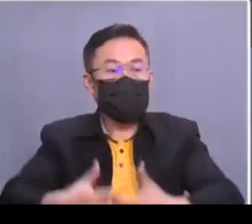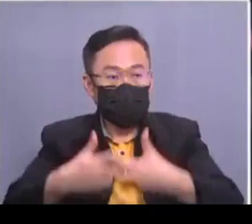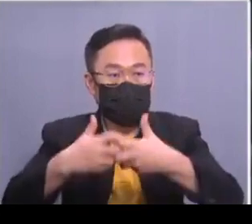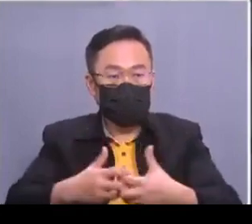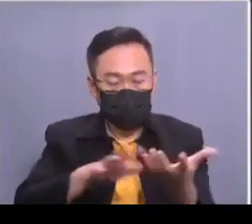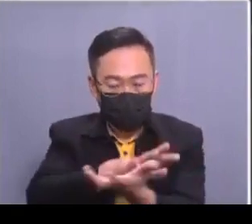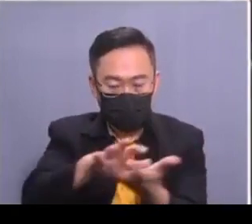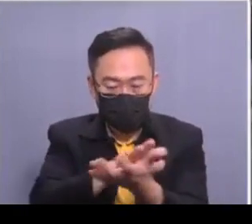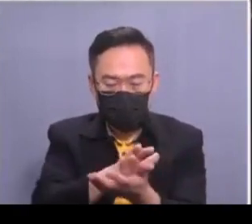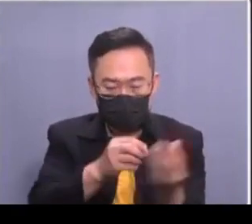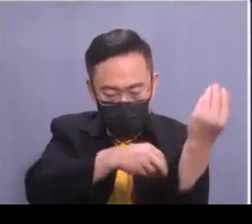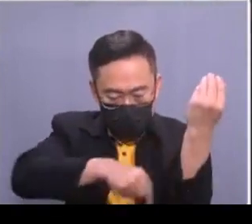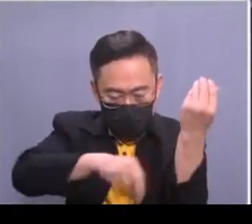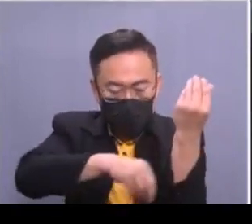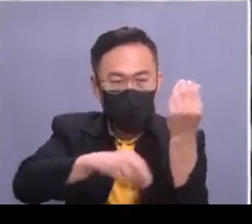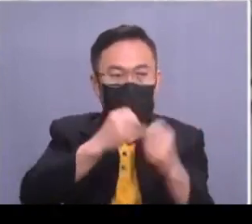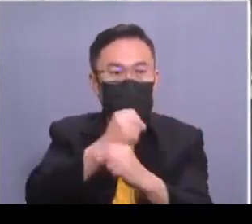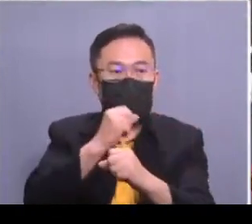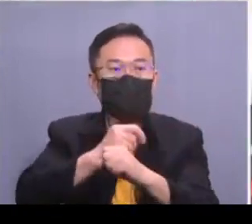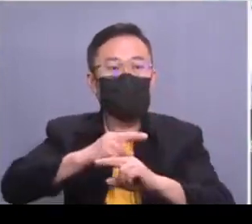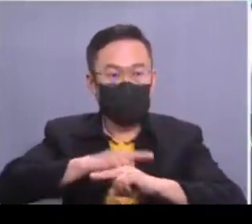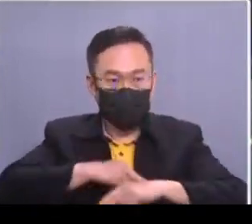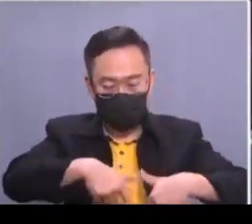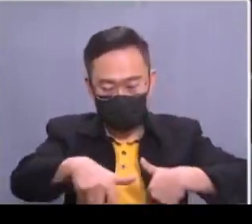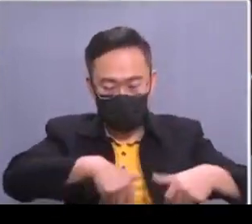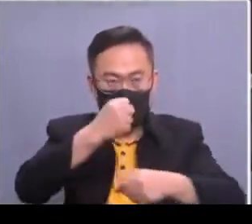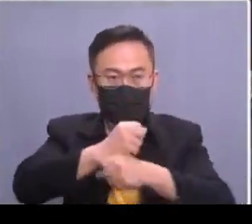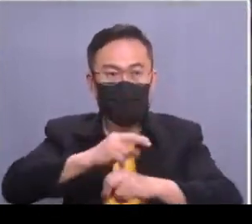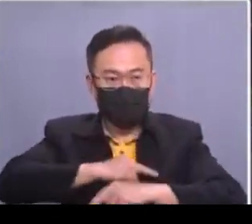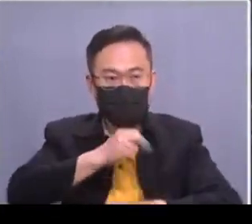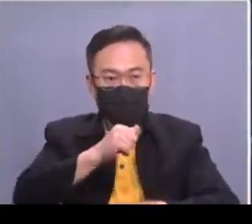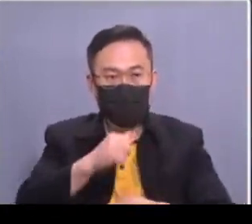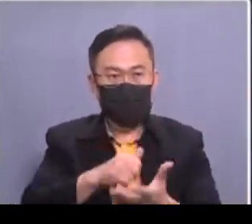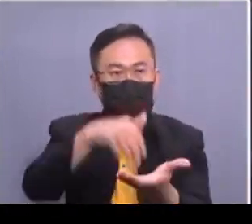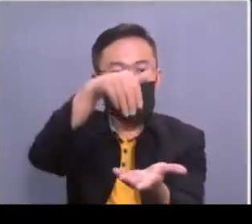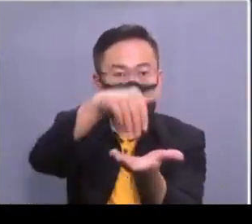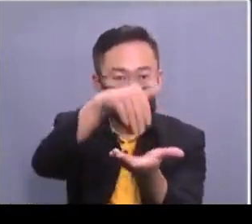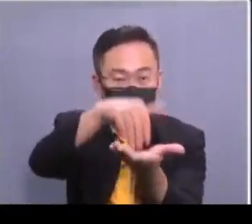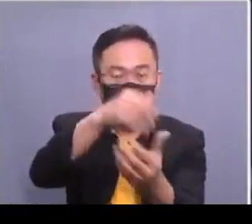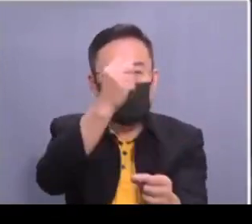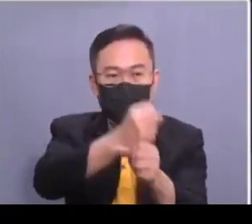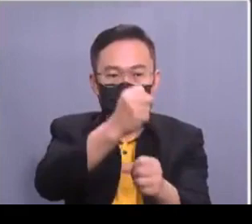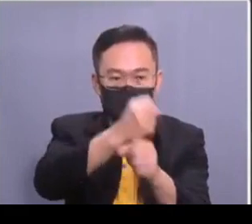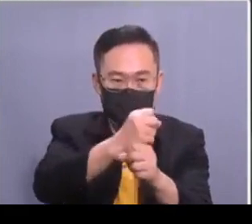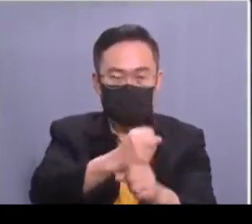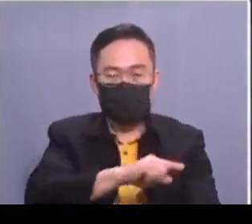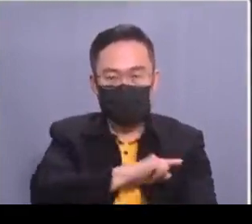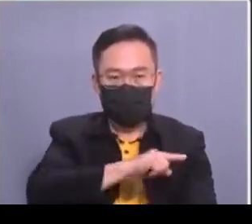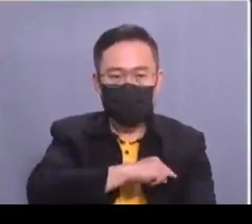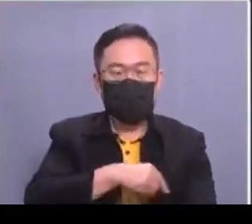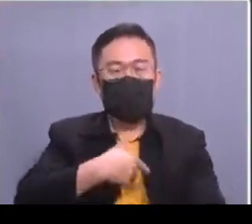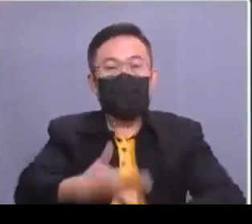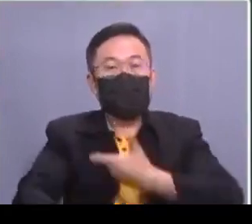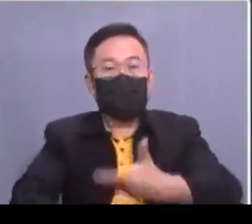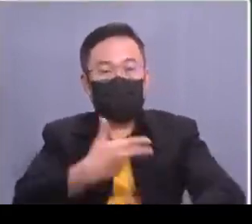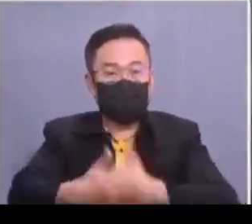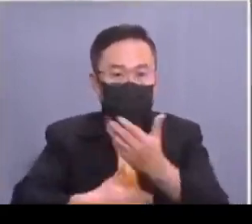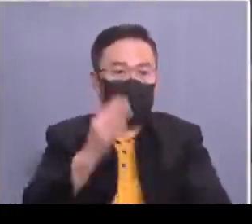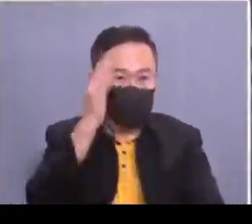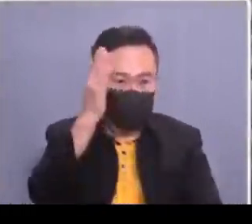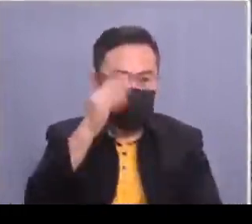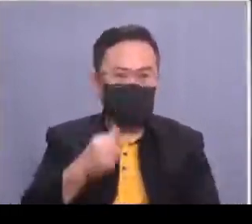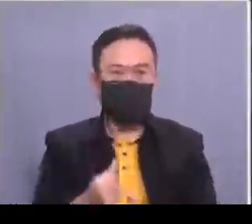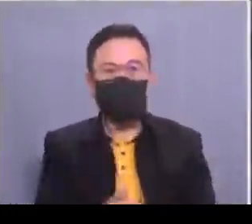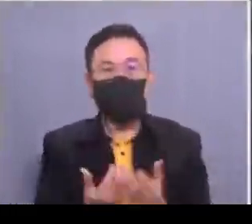าะสมกับสภาพของในพื้นที่พอใช้ตัวศูนย์เองก็จะเริ่มทำหน้าที่เป็นหน่วยธุรกิจด้วยเขา